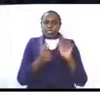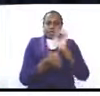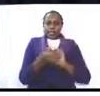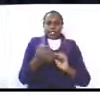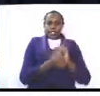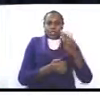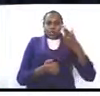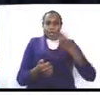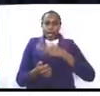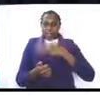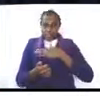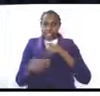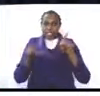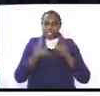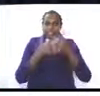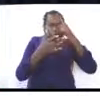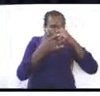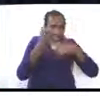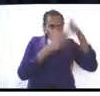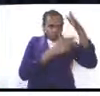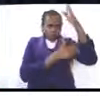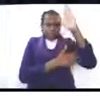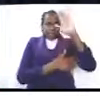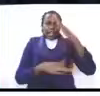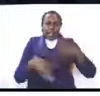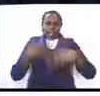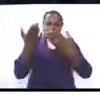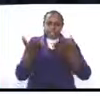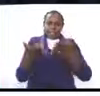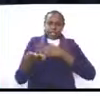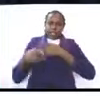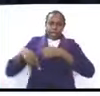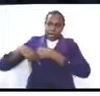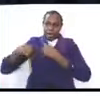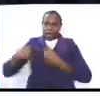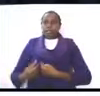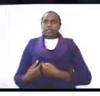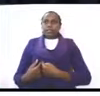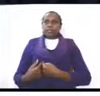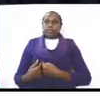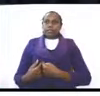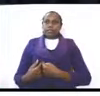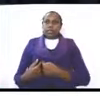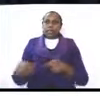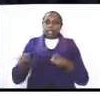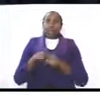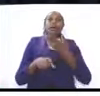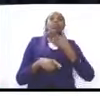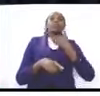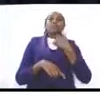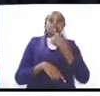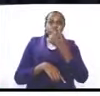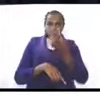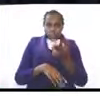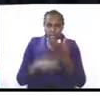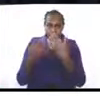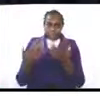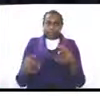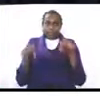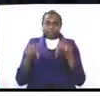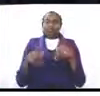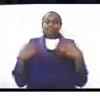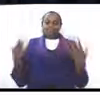kuangamiza yale Mungu ametuwekea ndani yetu. Na nataka kukuambia jambo moja asubuhi